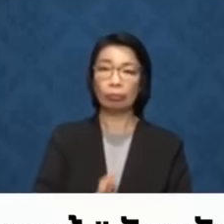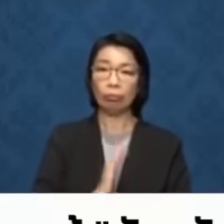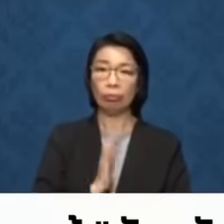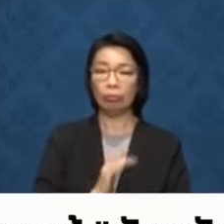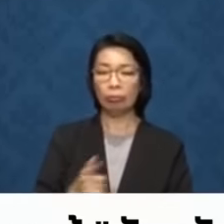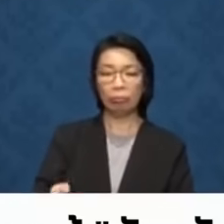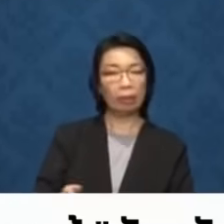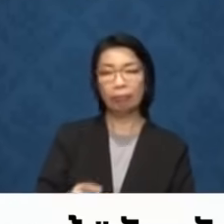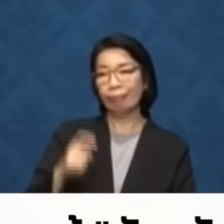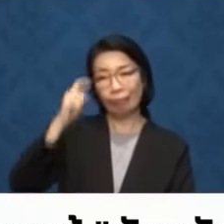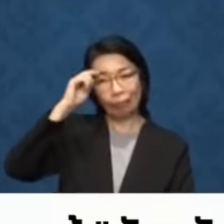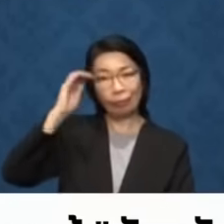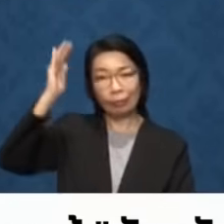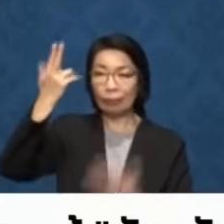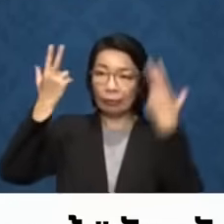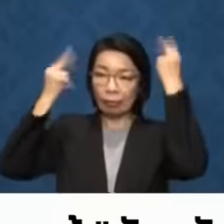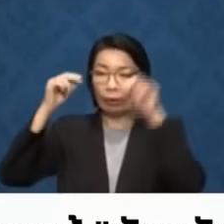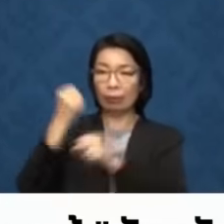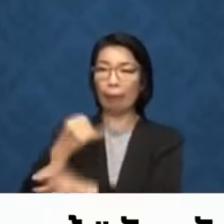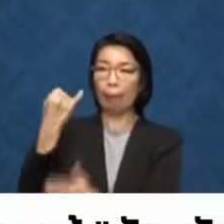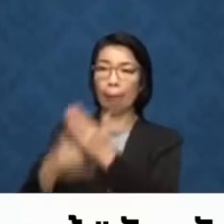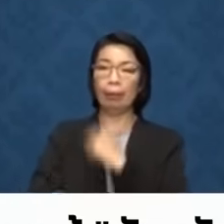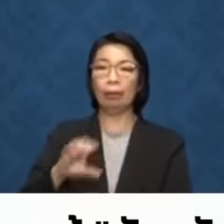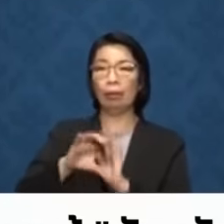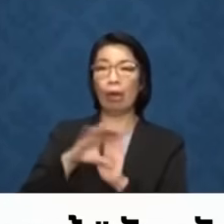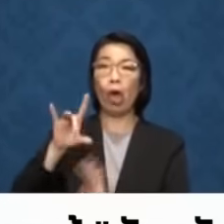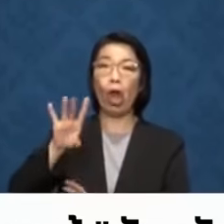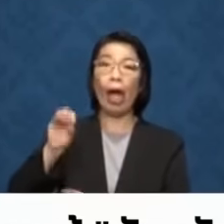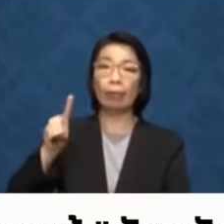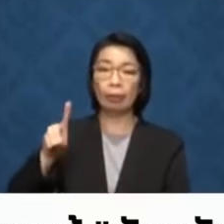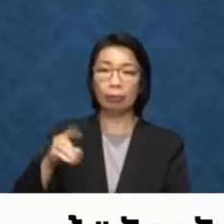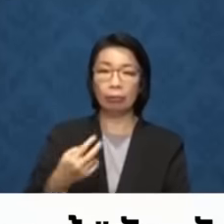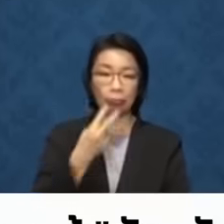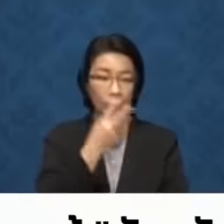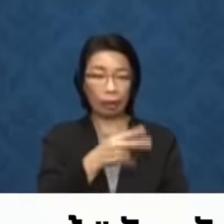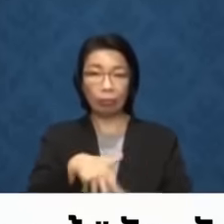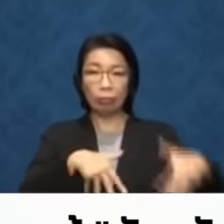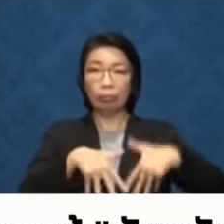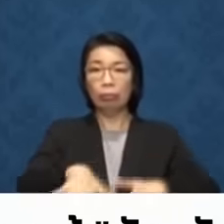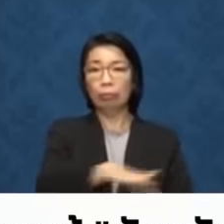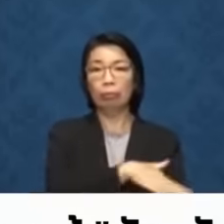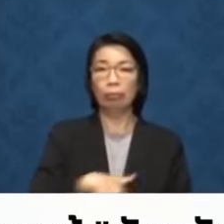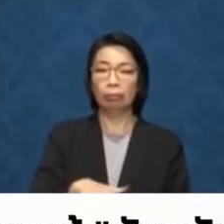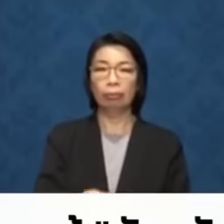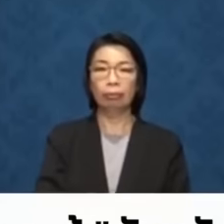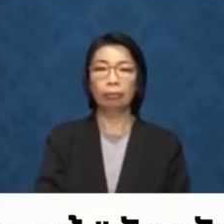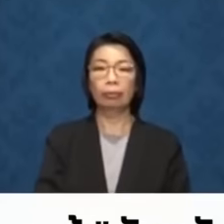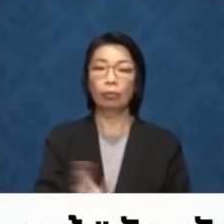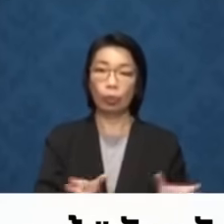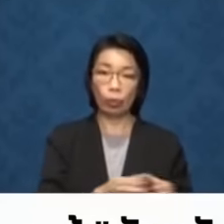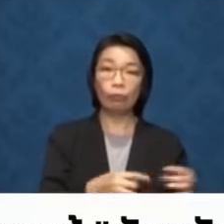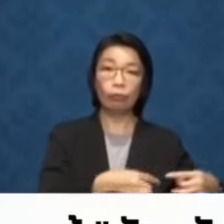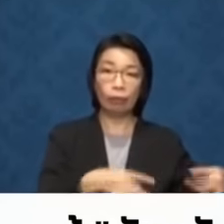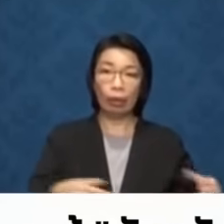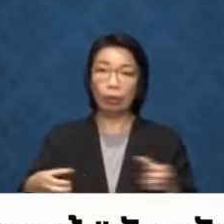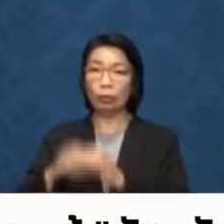ายกรัฐมนตรีทำผิดข้อบังคับที่151ต่อหน้าเพื่อนสมาชิกสภาผู้แทนราษฎรทั้งฝ่ายค้านและ